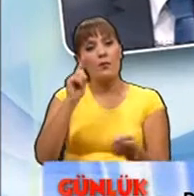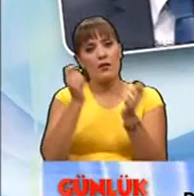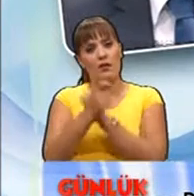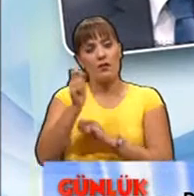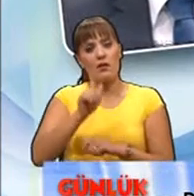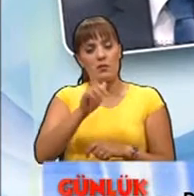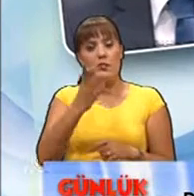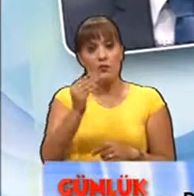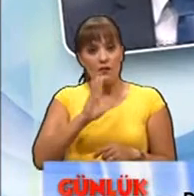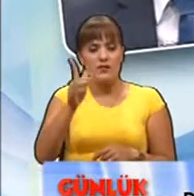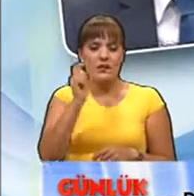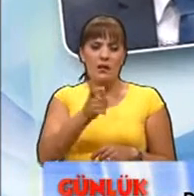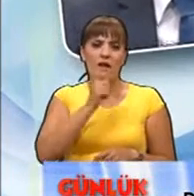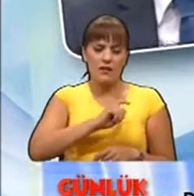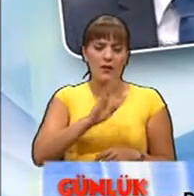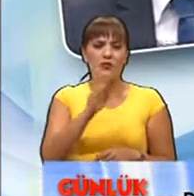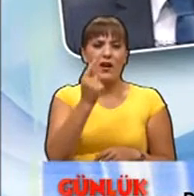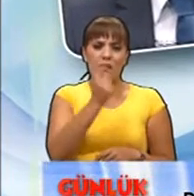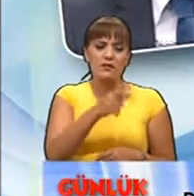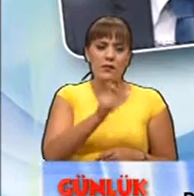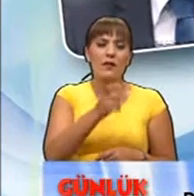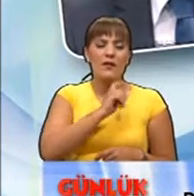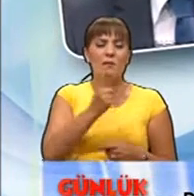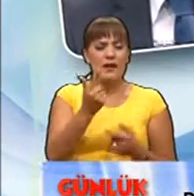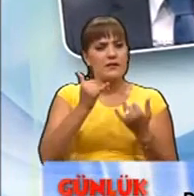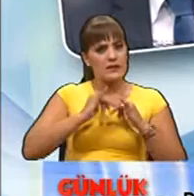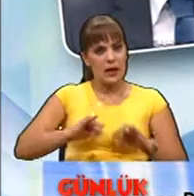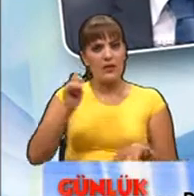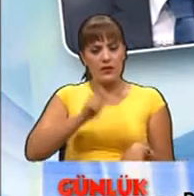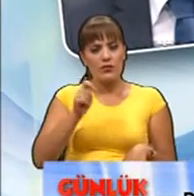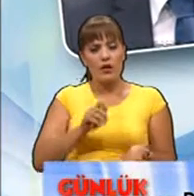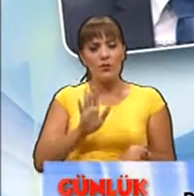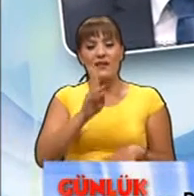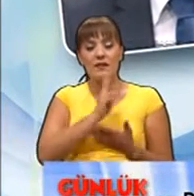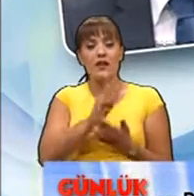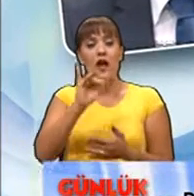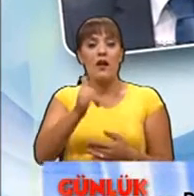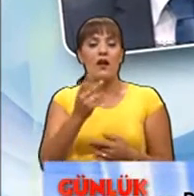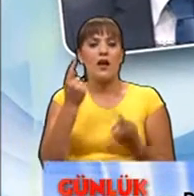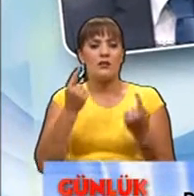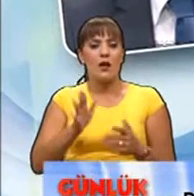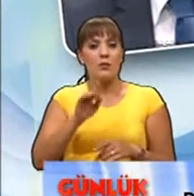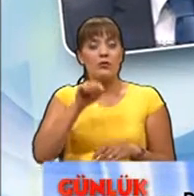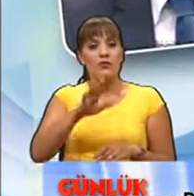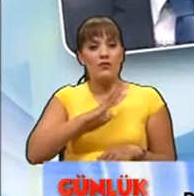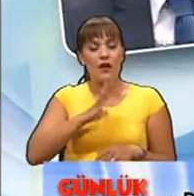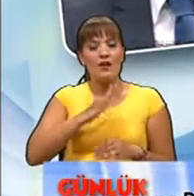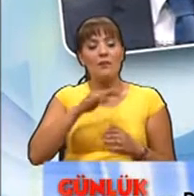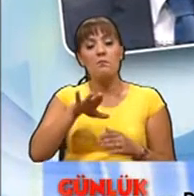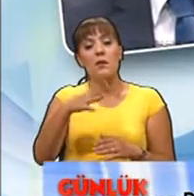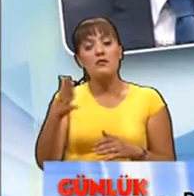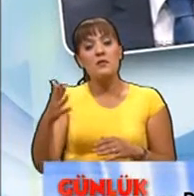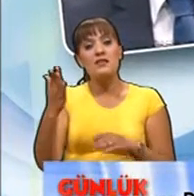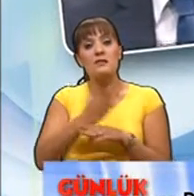hı. Çok uygulamak da hatalı. Rahatlatmak az uygulamak da, amaçlı. Tabii. Rahatlatıyor, kesinlikle ağrıyı azaltıyor. Ama şu da var, altta yatan